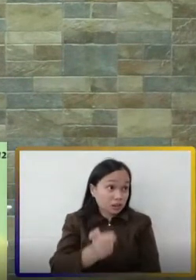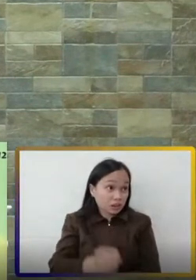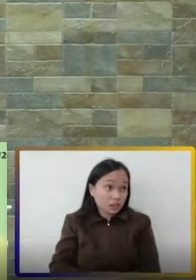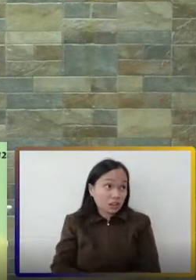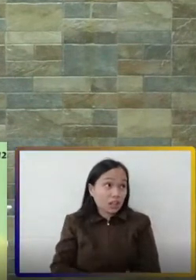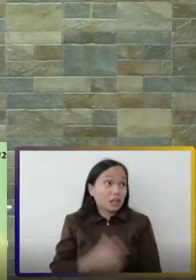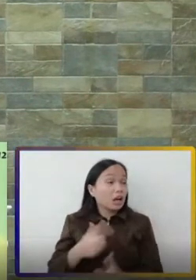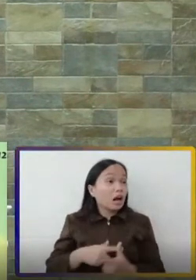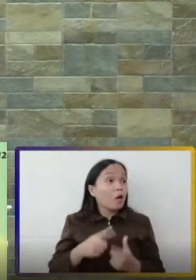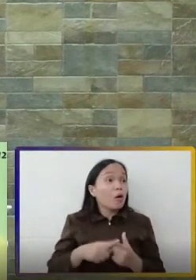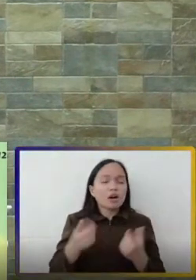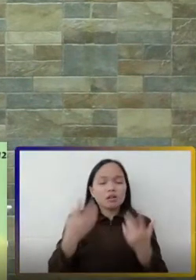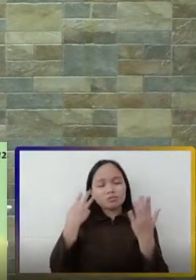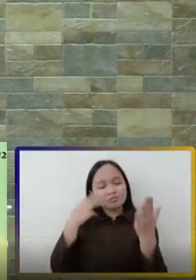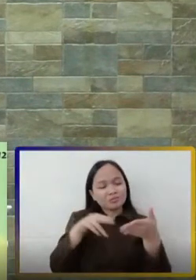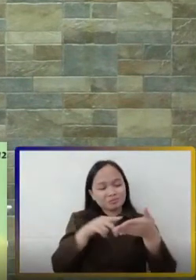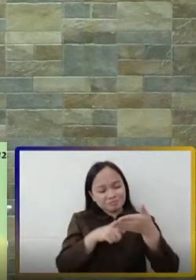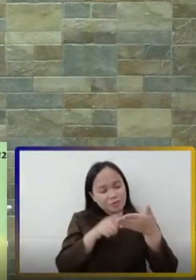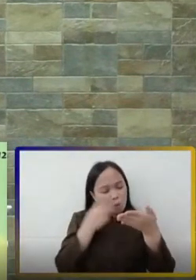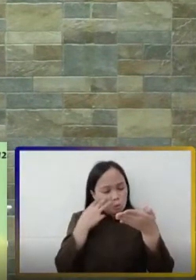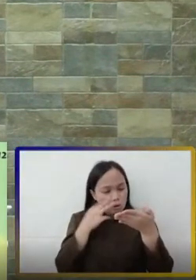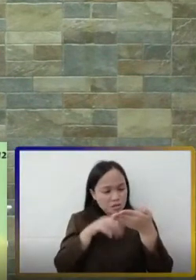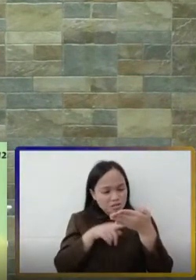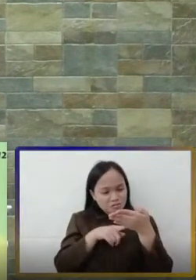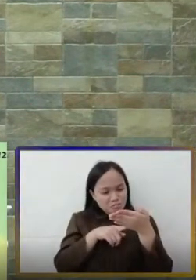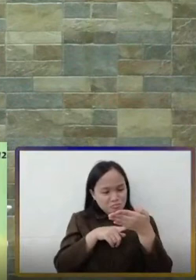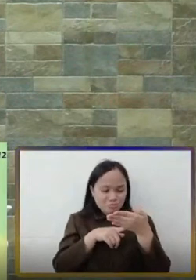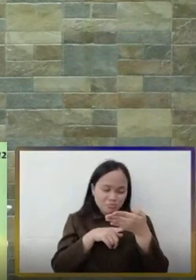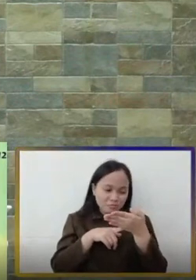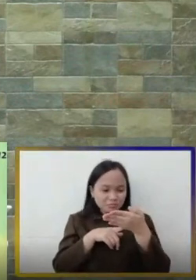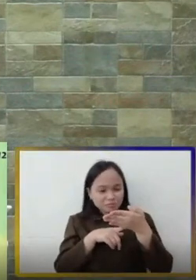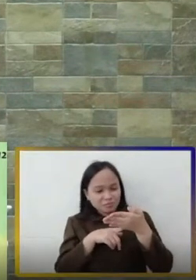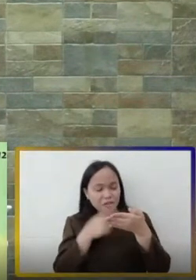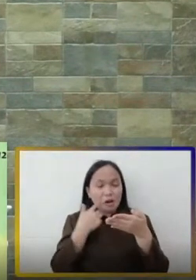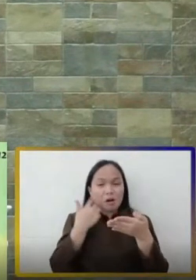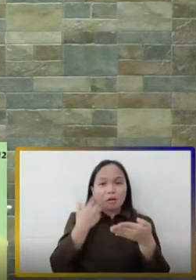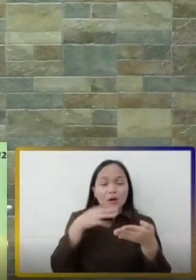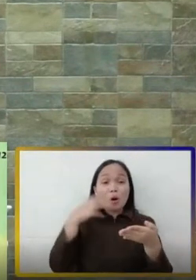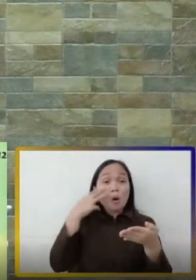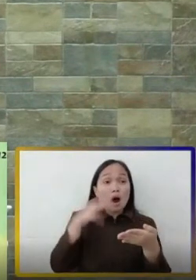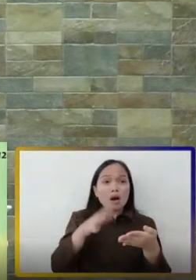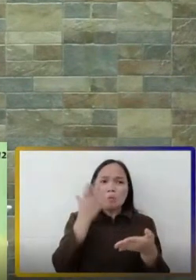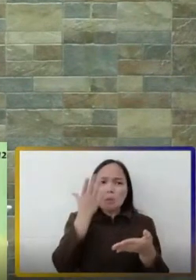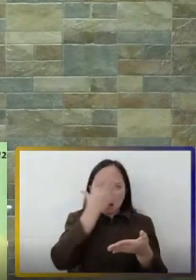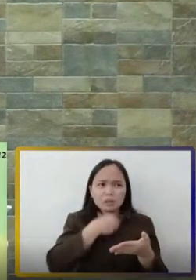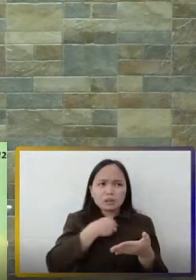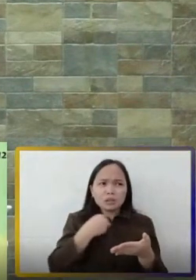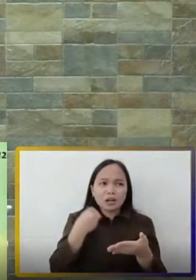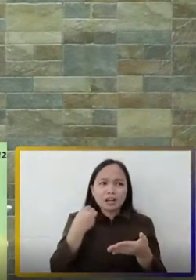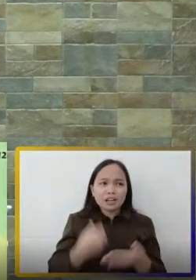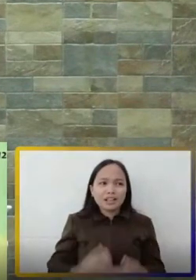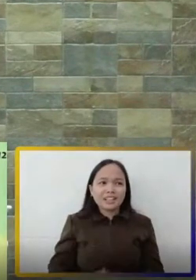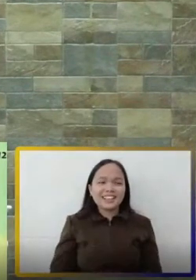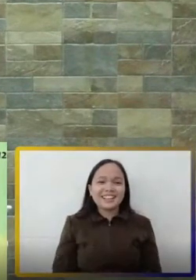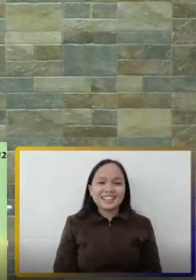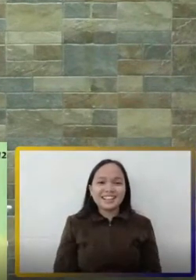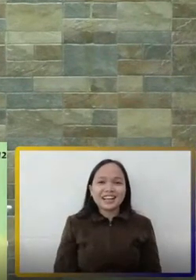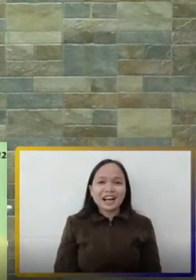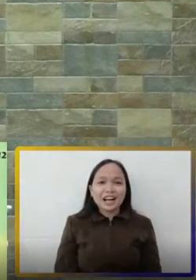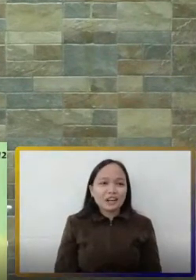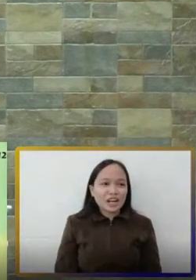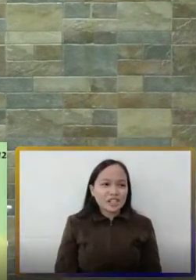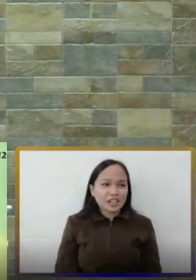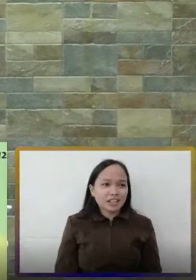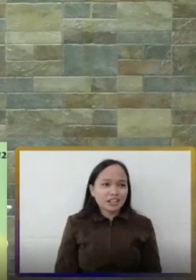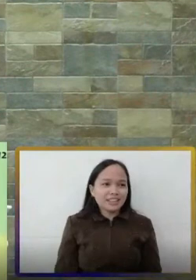And they're watching, sasabihin natin, eh, ano naman, pastor eh, maayos naman eh, yung kanyang pinapanood sa ngayon. Pero